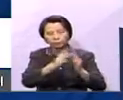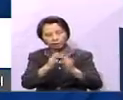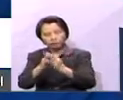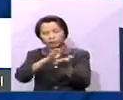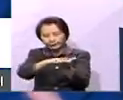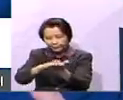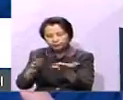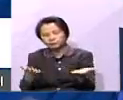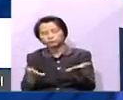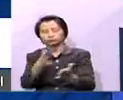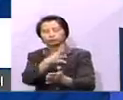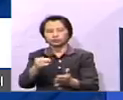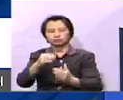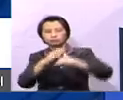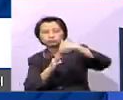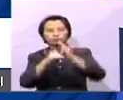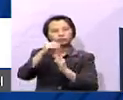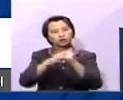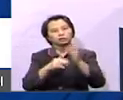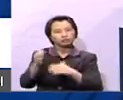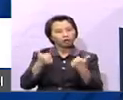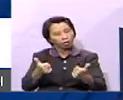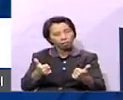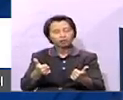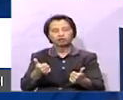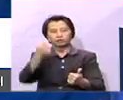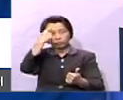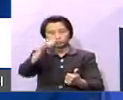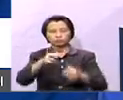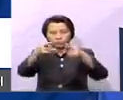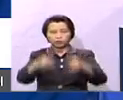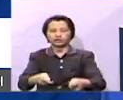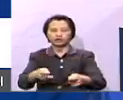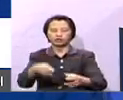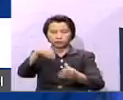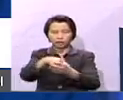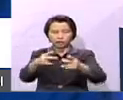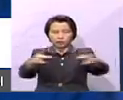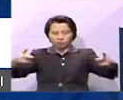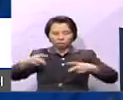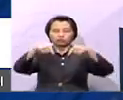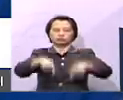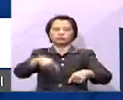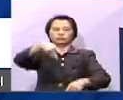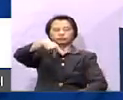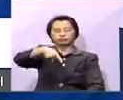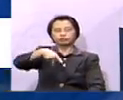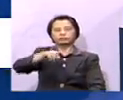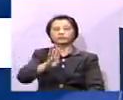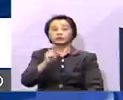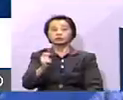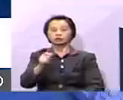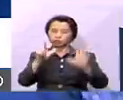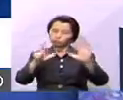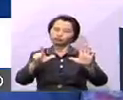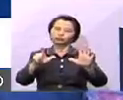Bandar yang selesa untuk rakyat yang ada dalam kawasan yang berkenaanul dengan